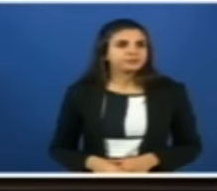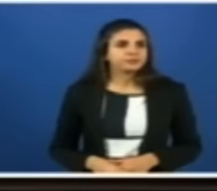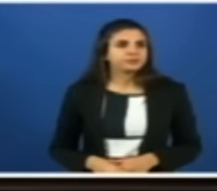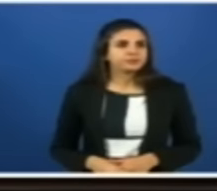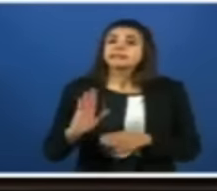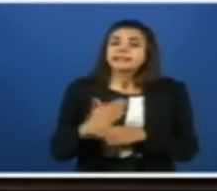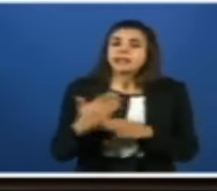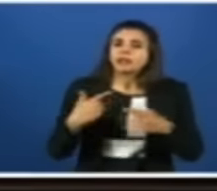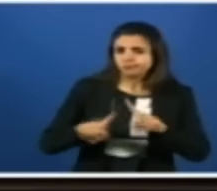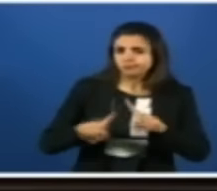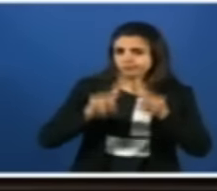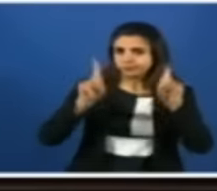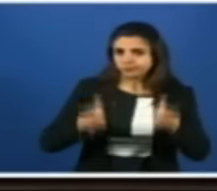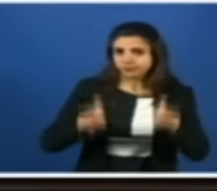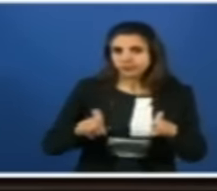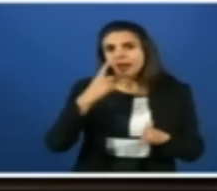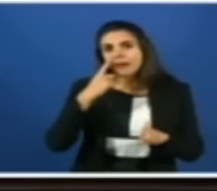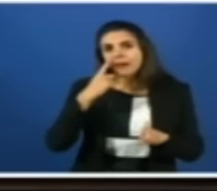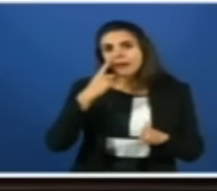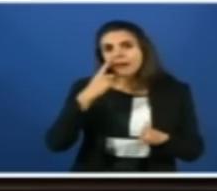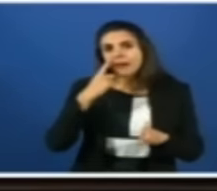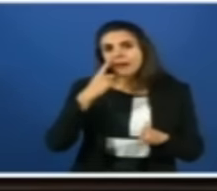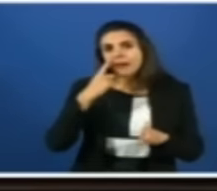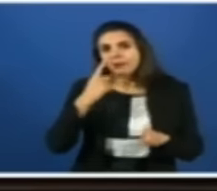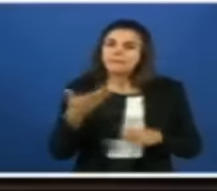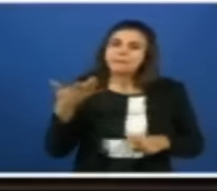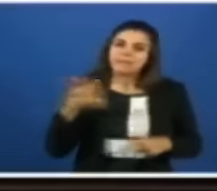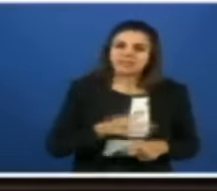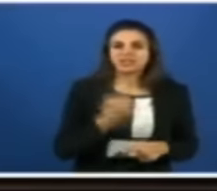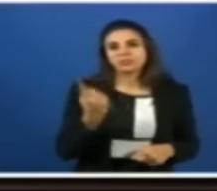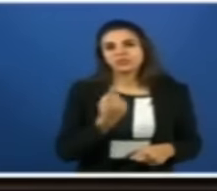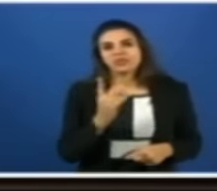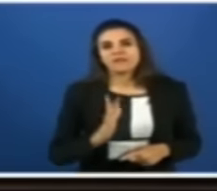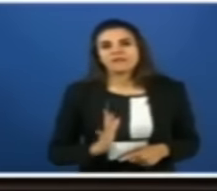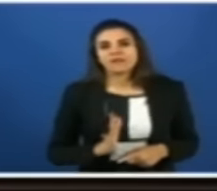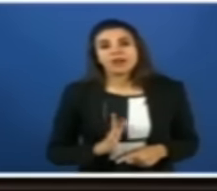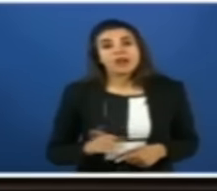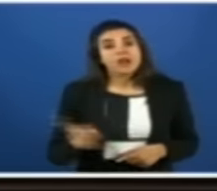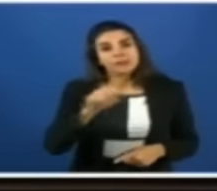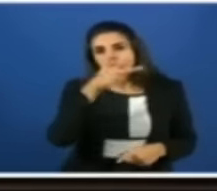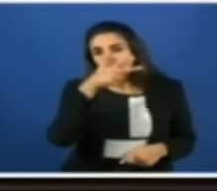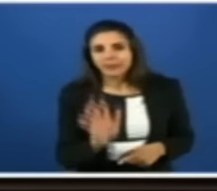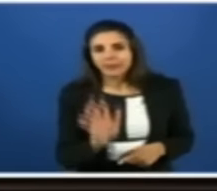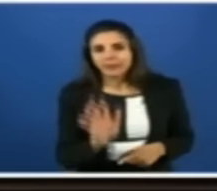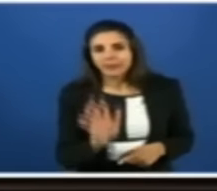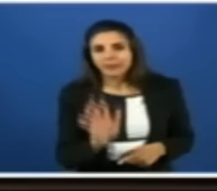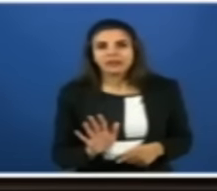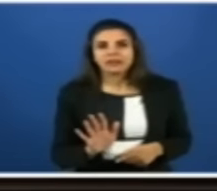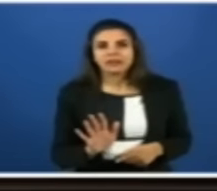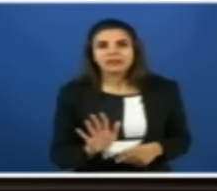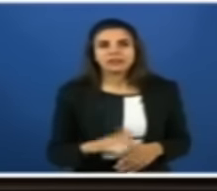Neden? Çünkü hesap başka. Kimse kusura bakmasın.